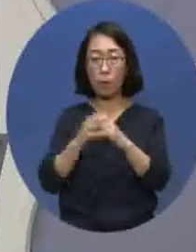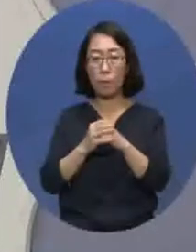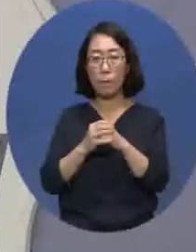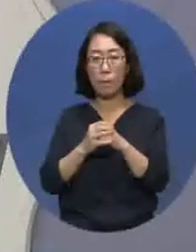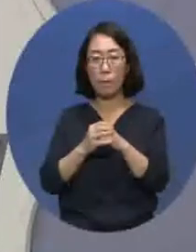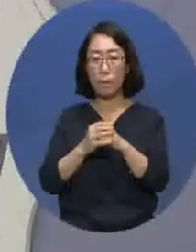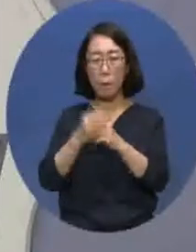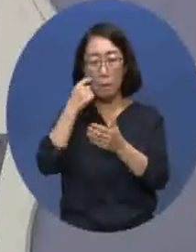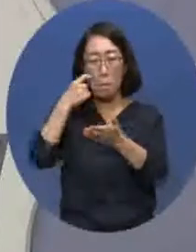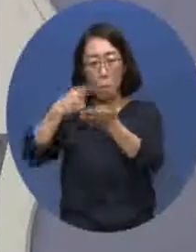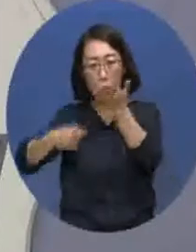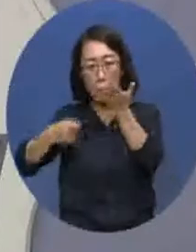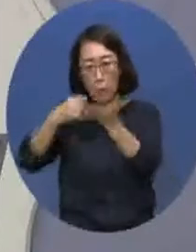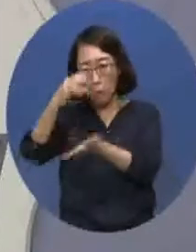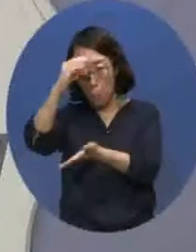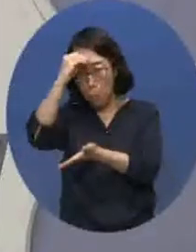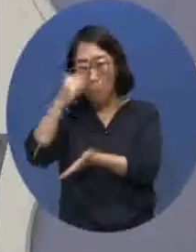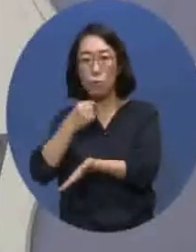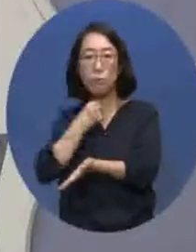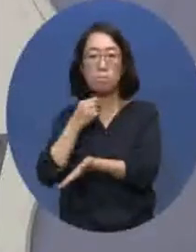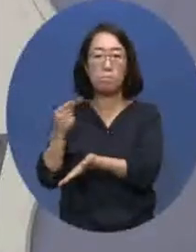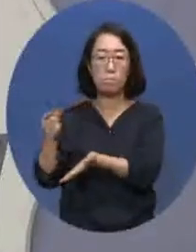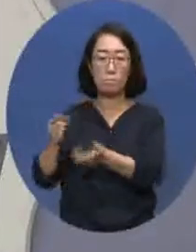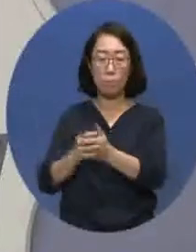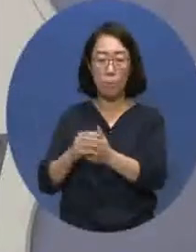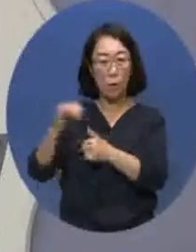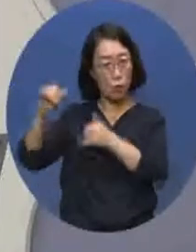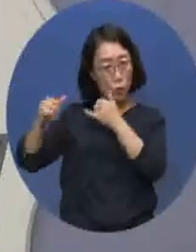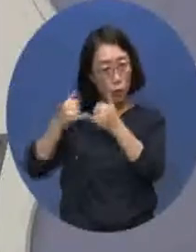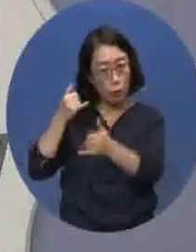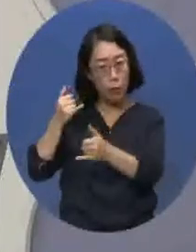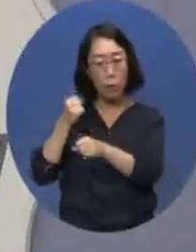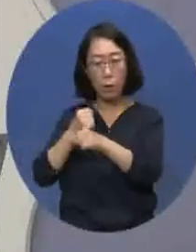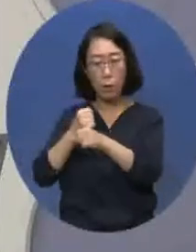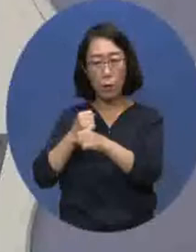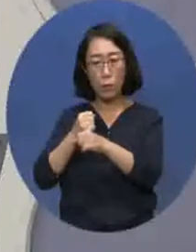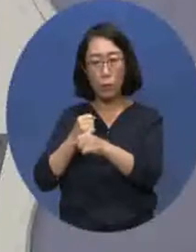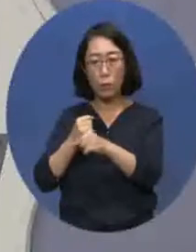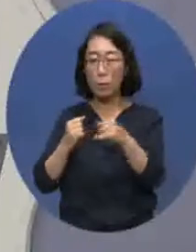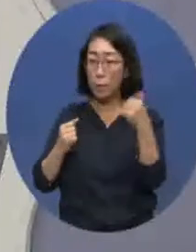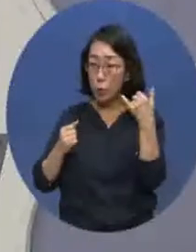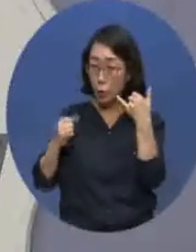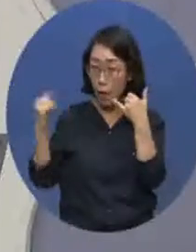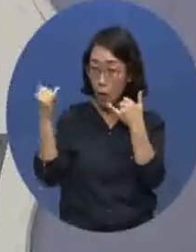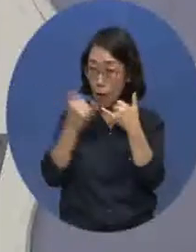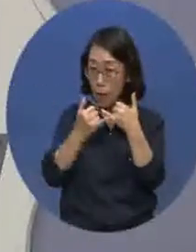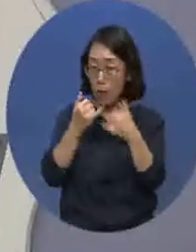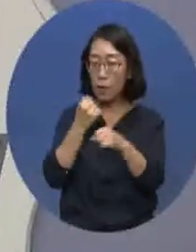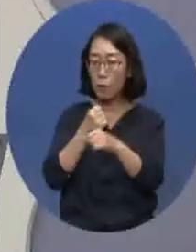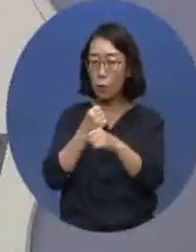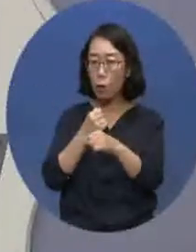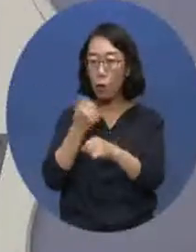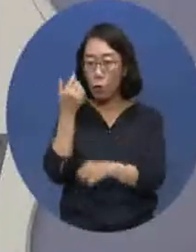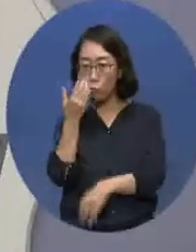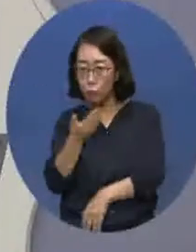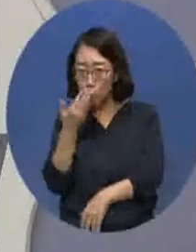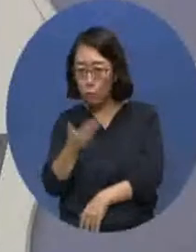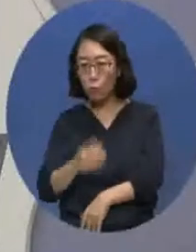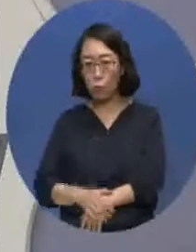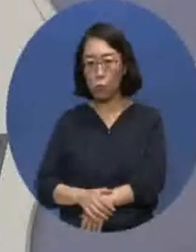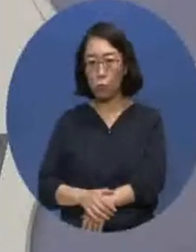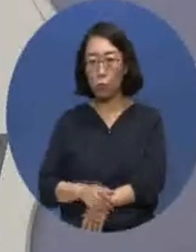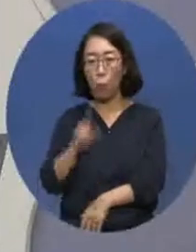본다고 싶어하고 또 뭐 전화도 오고 문재인 대통령 직접 전화도 오고 이제 그런 뭐 국가의